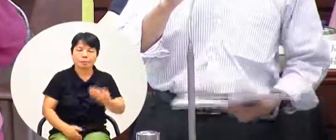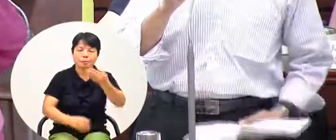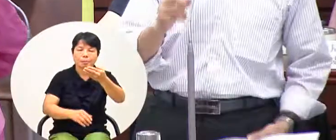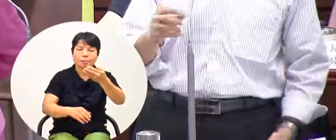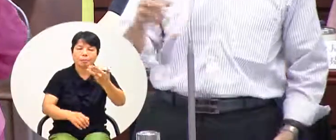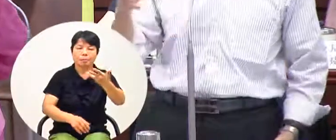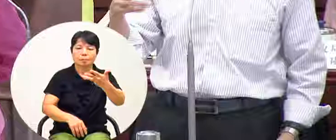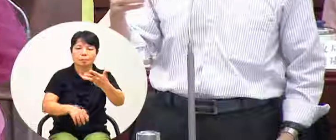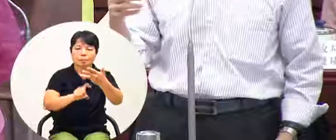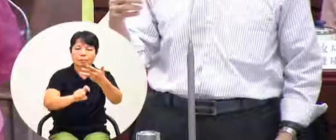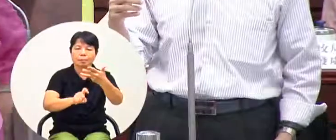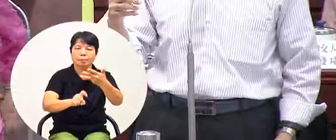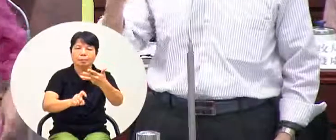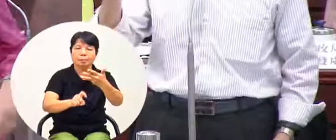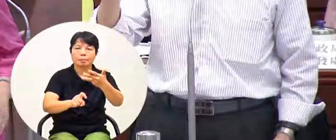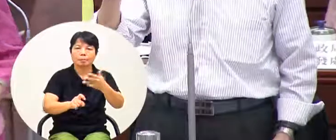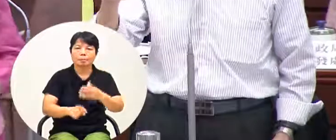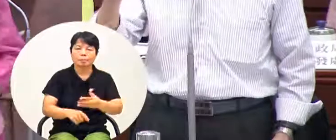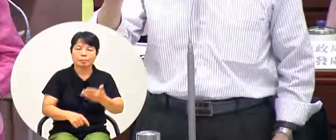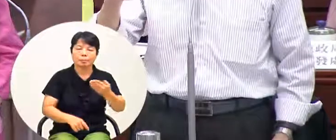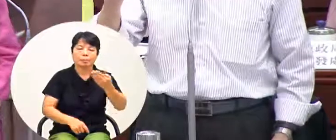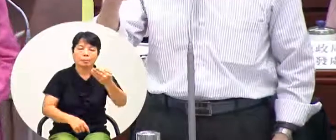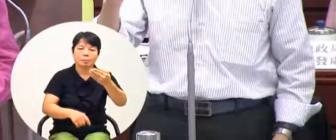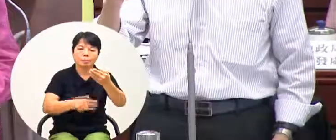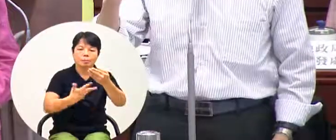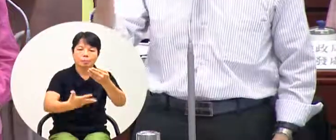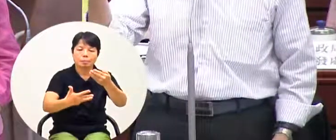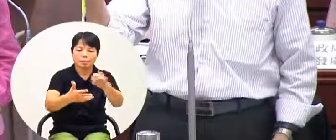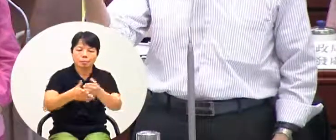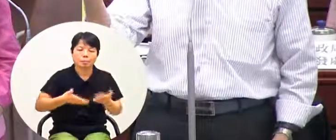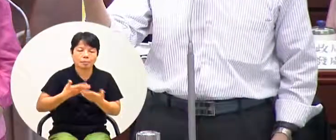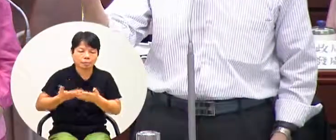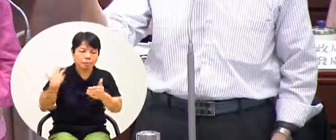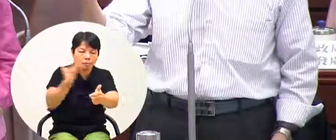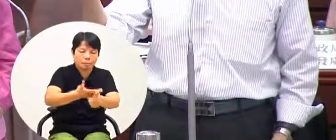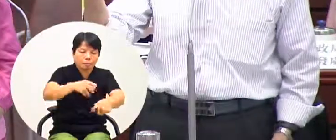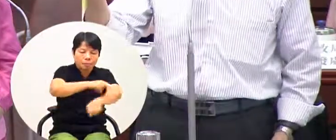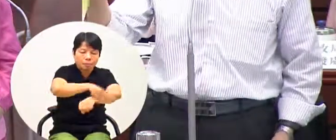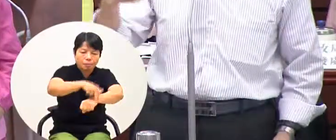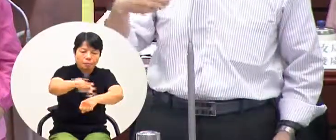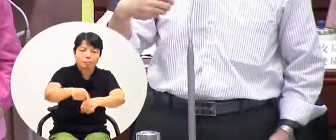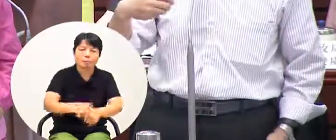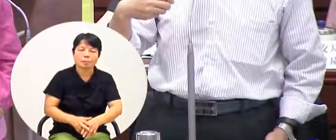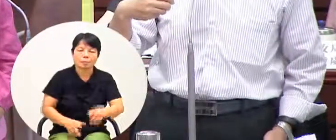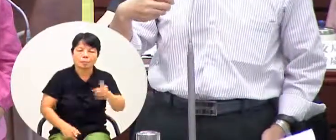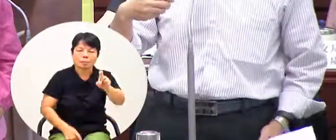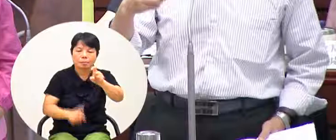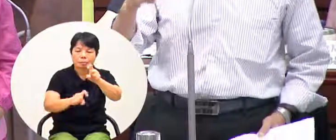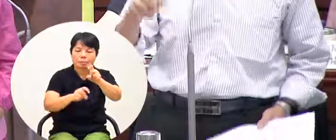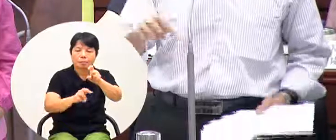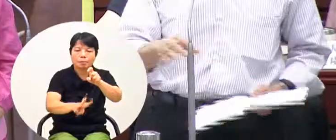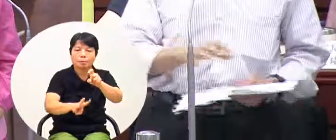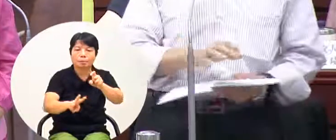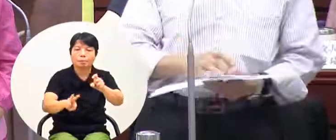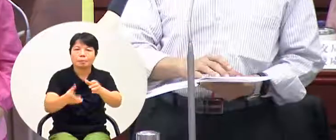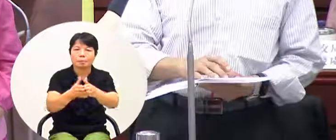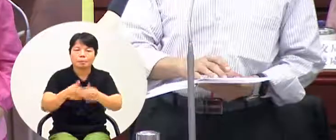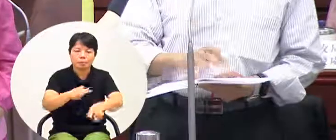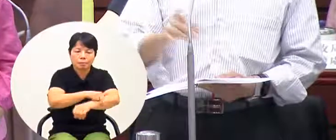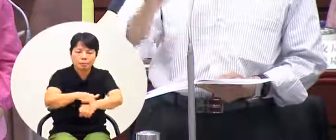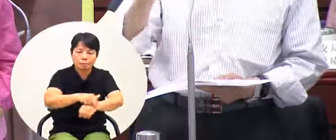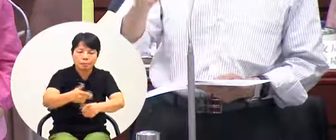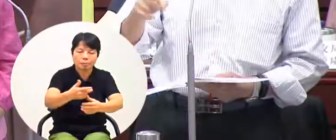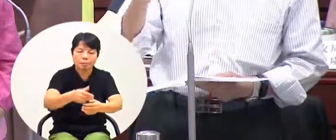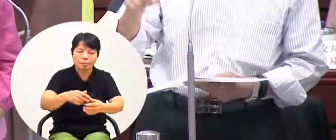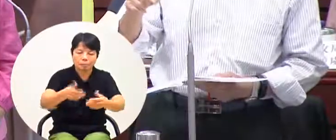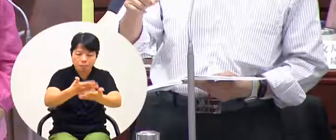哦，9月8号的时候，我们就委托设计，啊，拄啊10月13，迄个设计单位把迄图拄啊送给阮，啊，所以阮即摆等个新